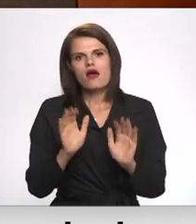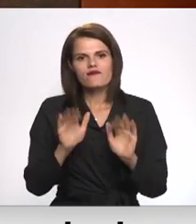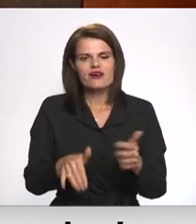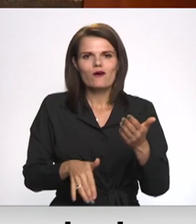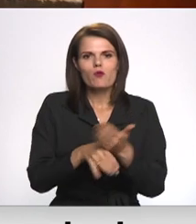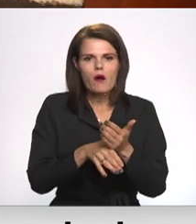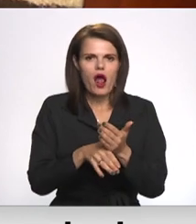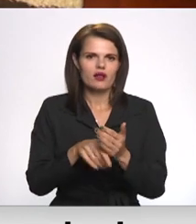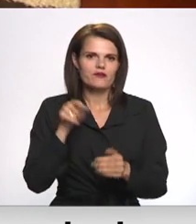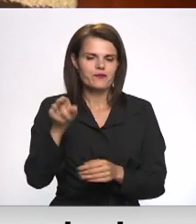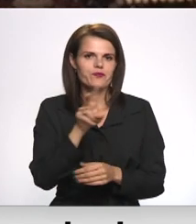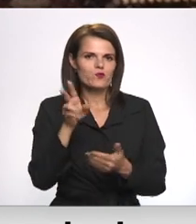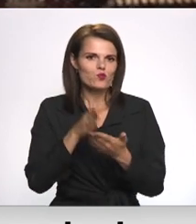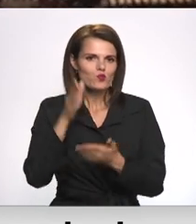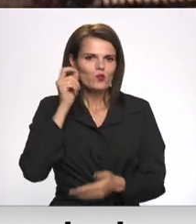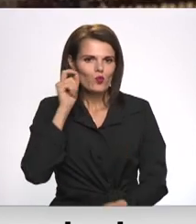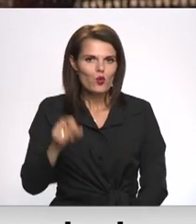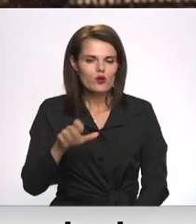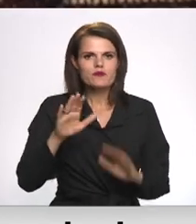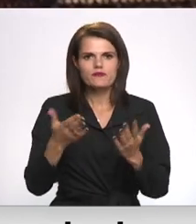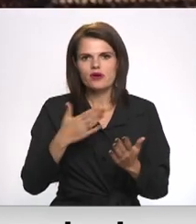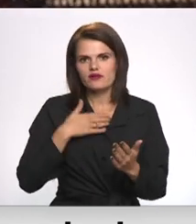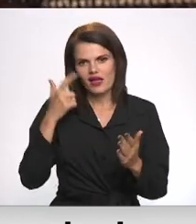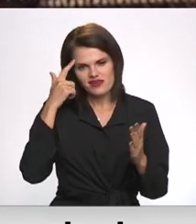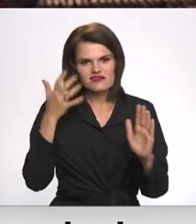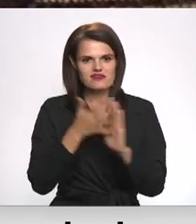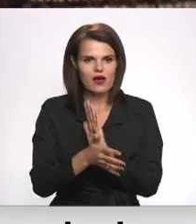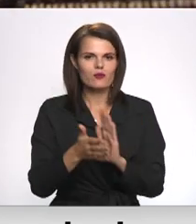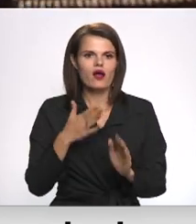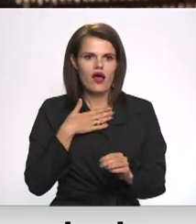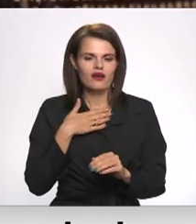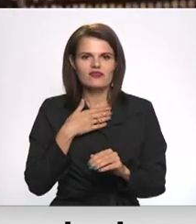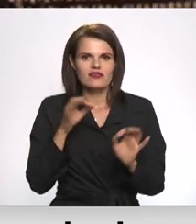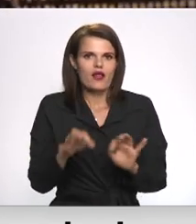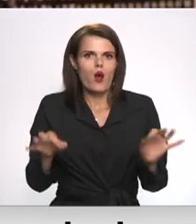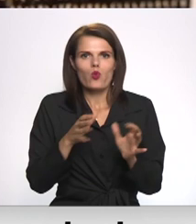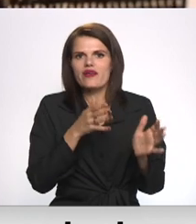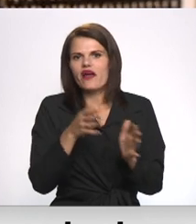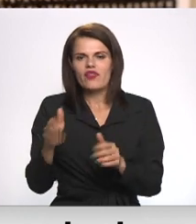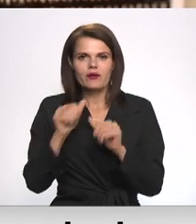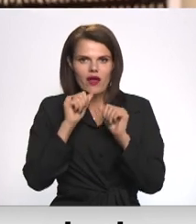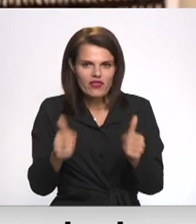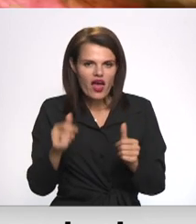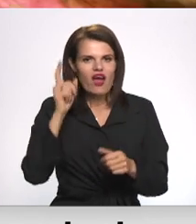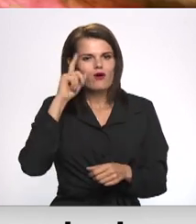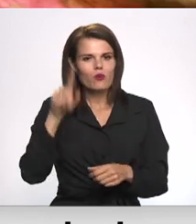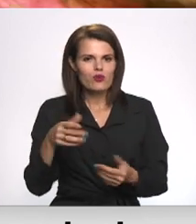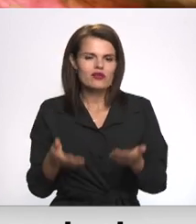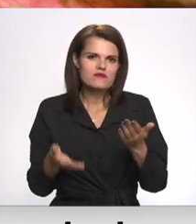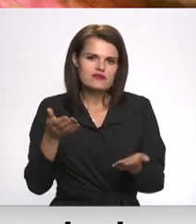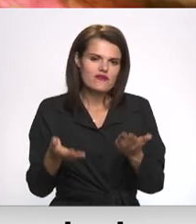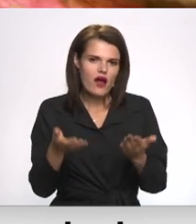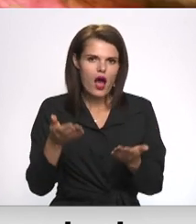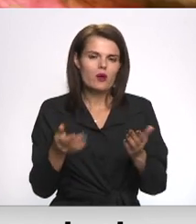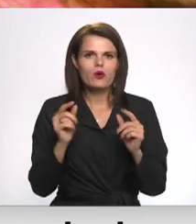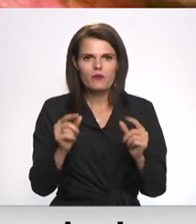tam visam, kas tur notiek ukraiņiem, bet es saprotu, ka es iespaidot neko nevaru. Protams, varbūt arī kaut kādā